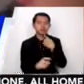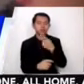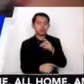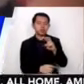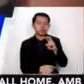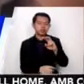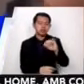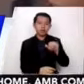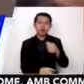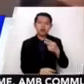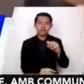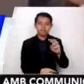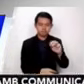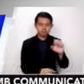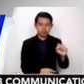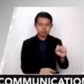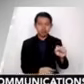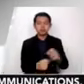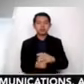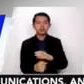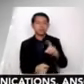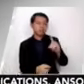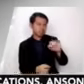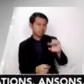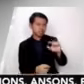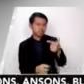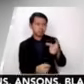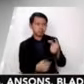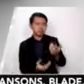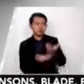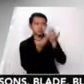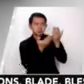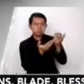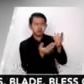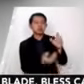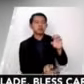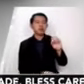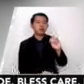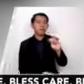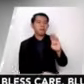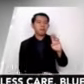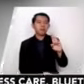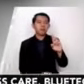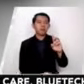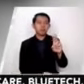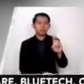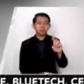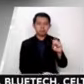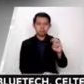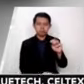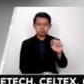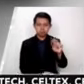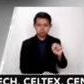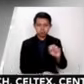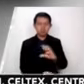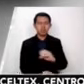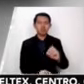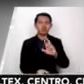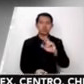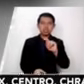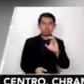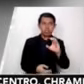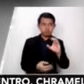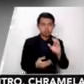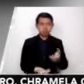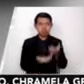naghain ng reklamo ang DILG. Samantala, simula si Ontiveros sa Tarlac RTC at pinagbigyan naman ito ang hiling na iharap si Alice